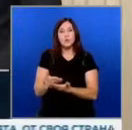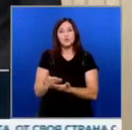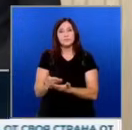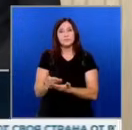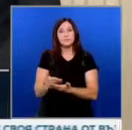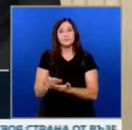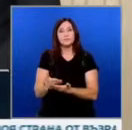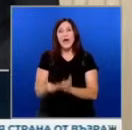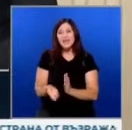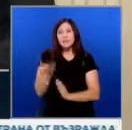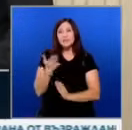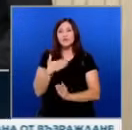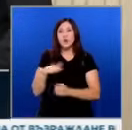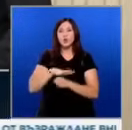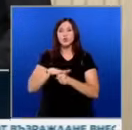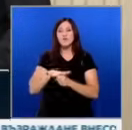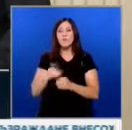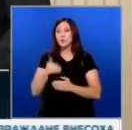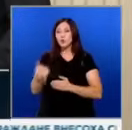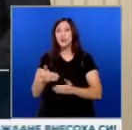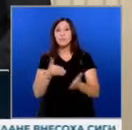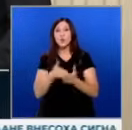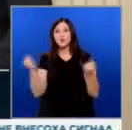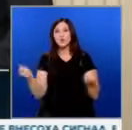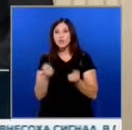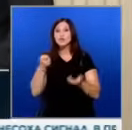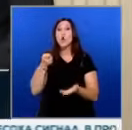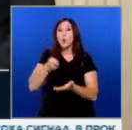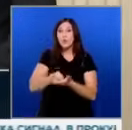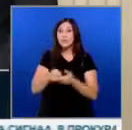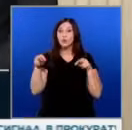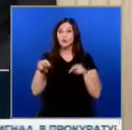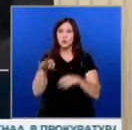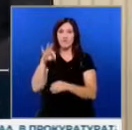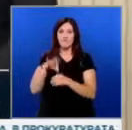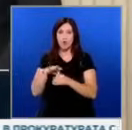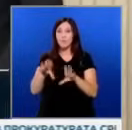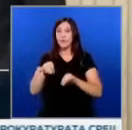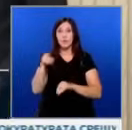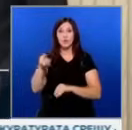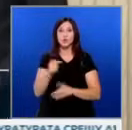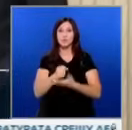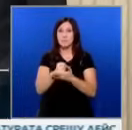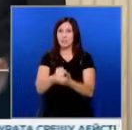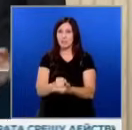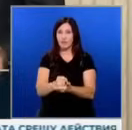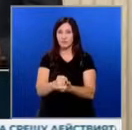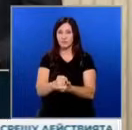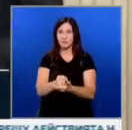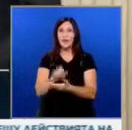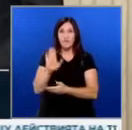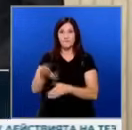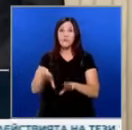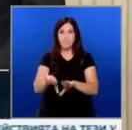приоритет противодействието на купения и контролиран вот. И поемайки този мандат,